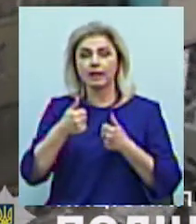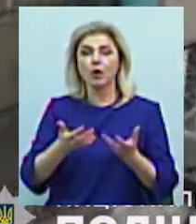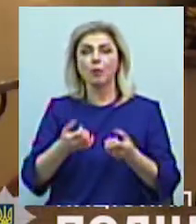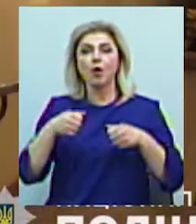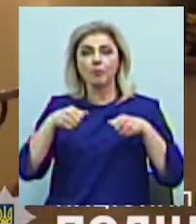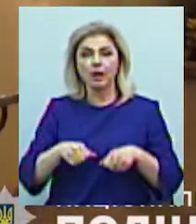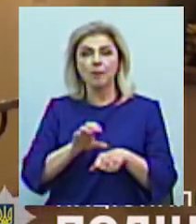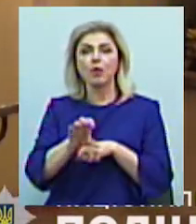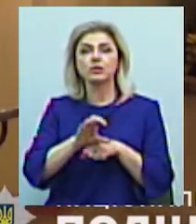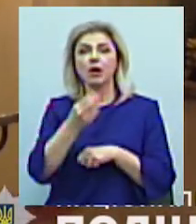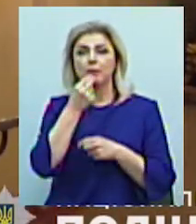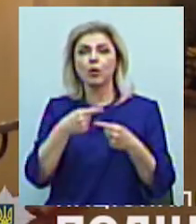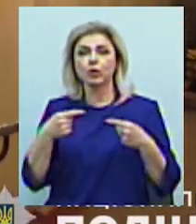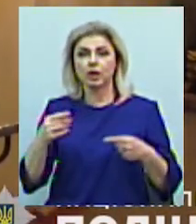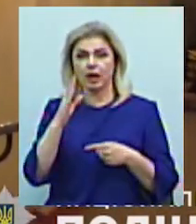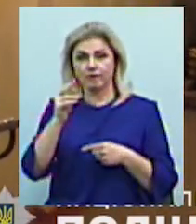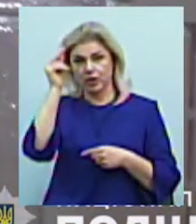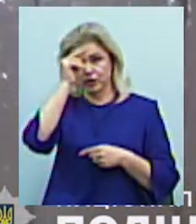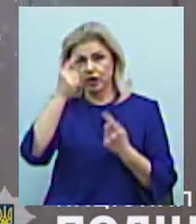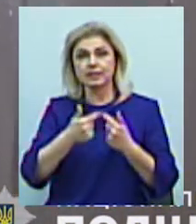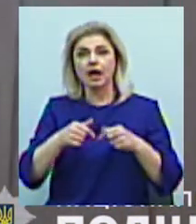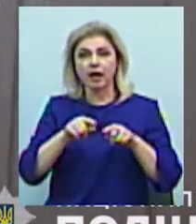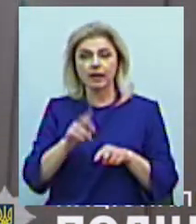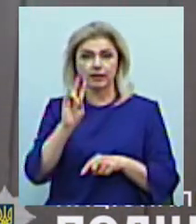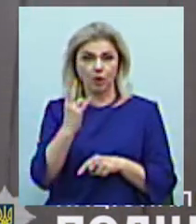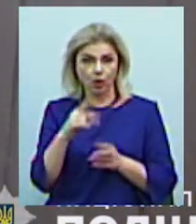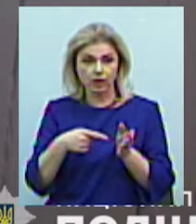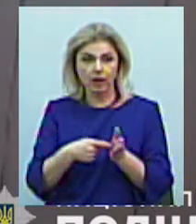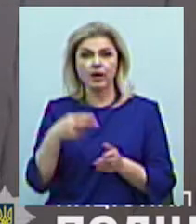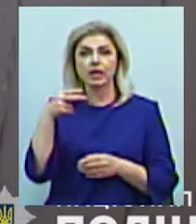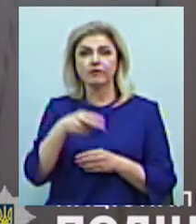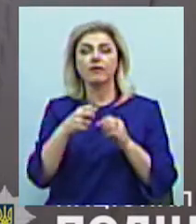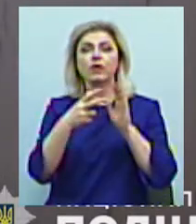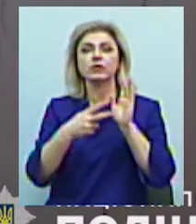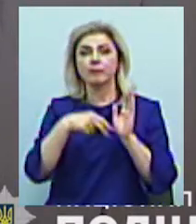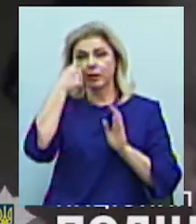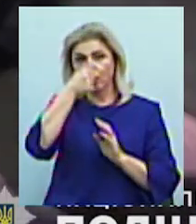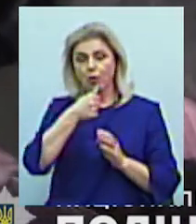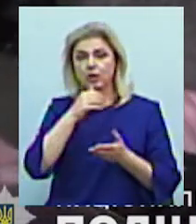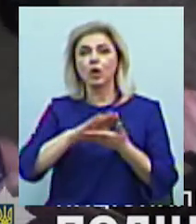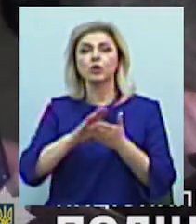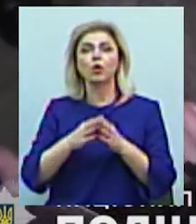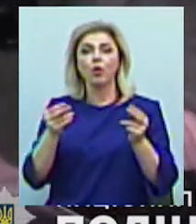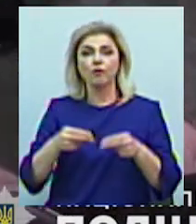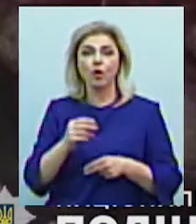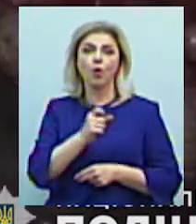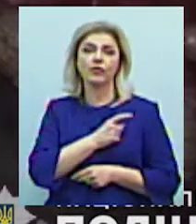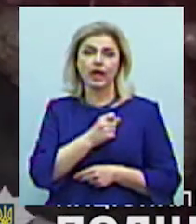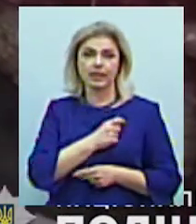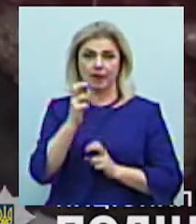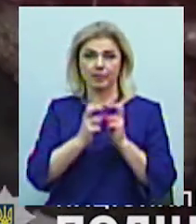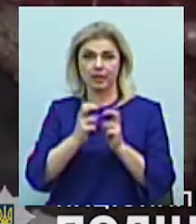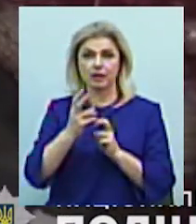постачати продукти до навчальних закладів Миколаєва. В серпні 2018 року КП уклало договір з одеським підприємством